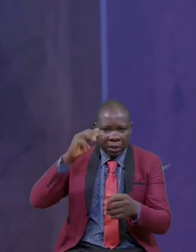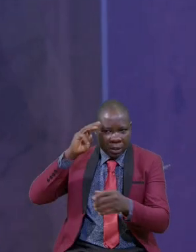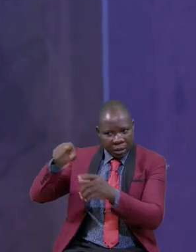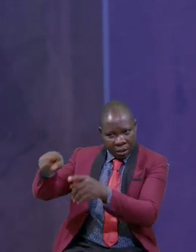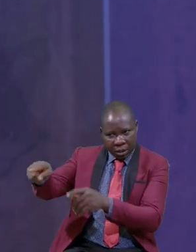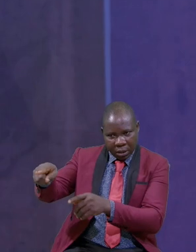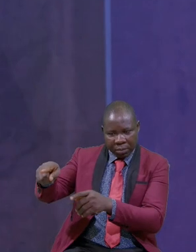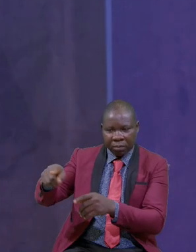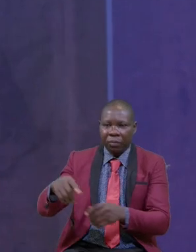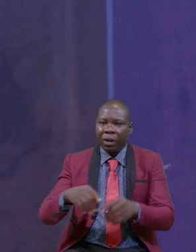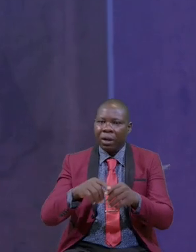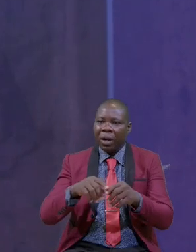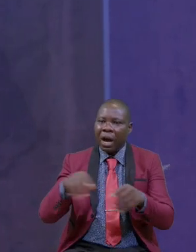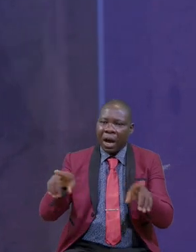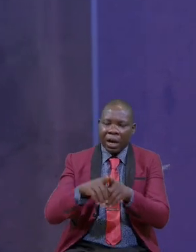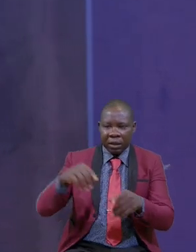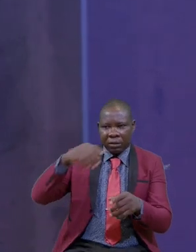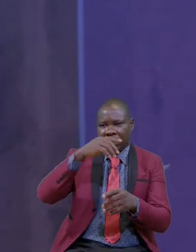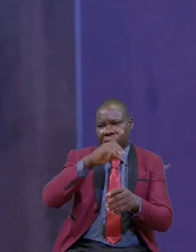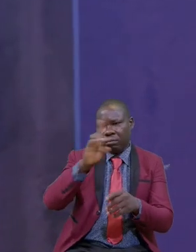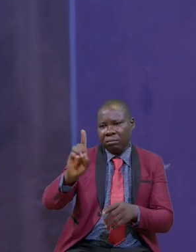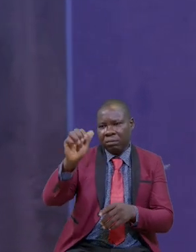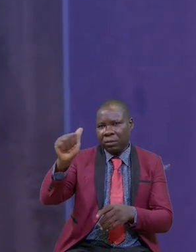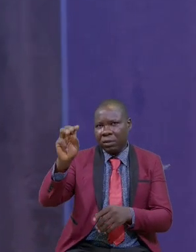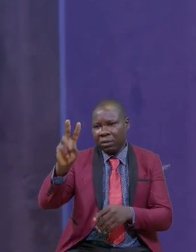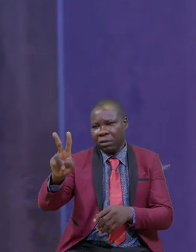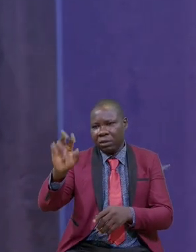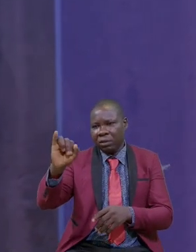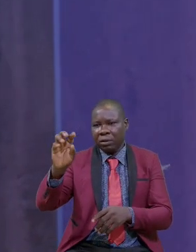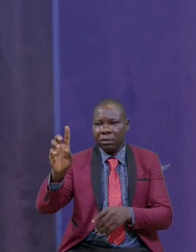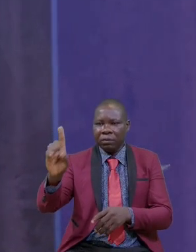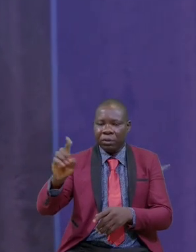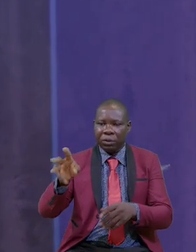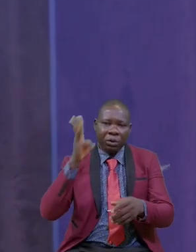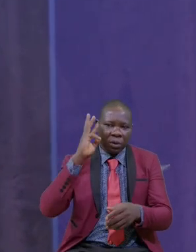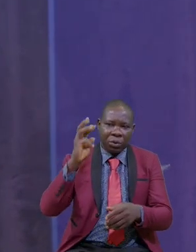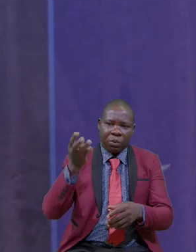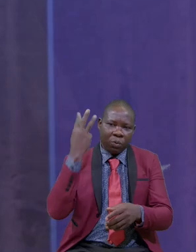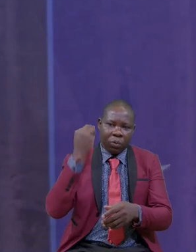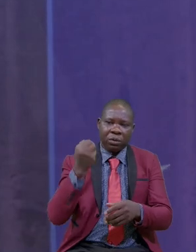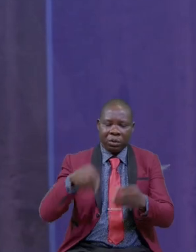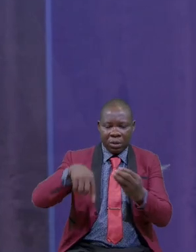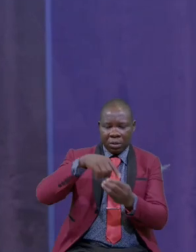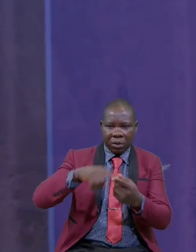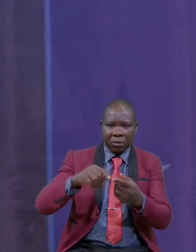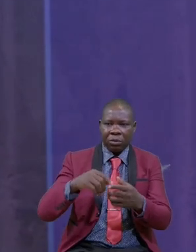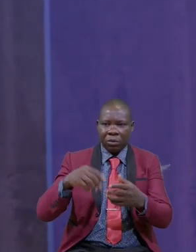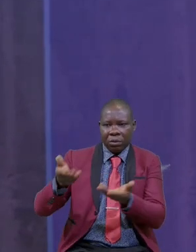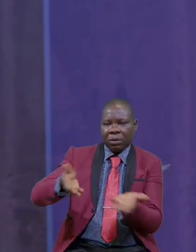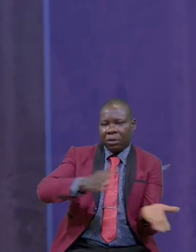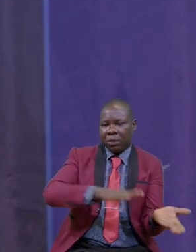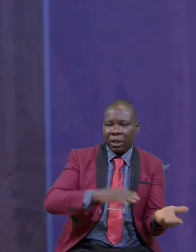to et comme David die, voulait said, mourir, il a dit, catch him. Attrape-le. Do something fais quelque to chose my à good homme. Son, mon bon use